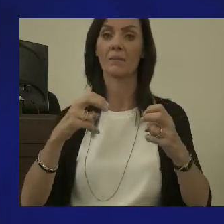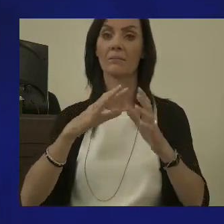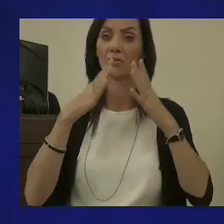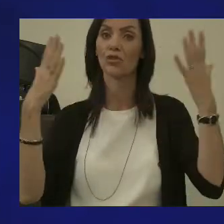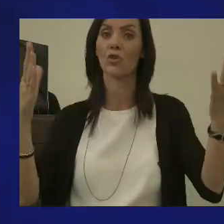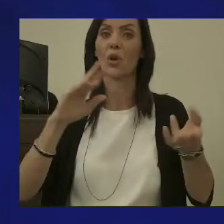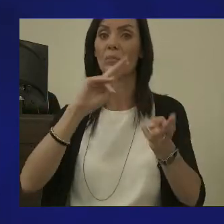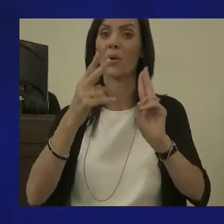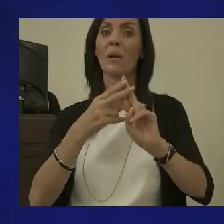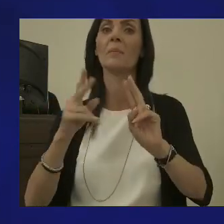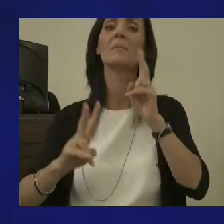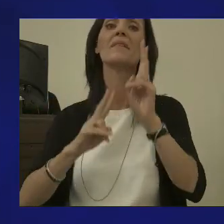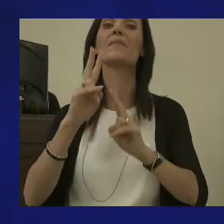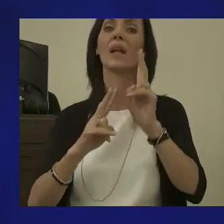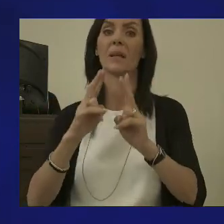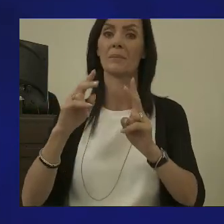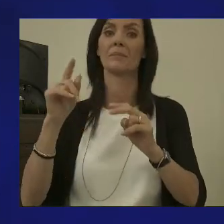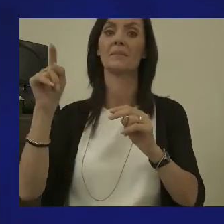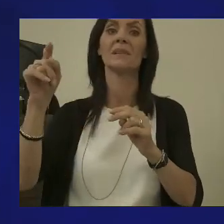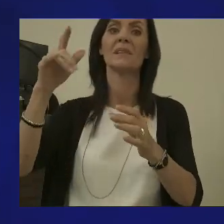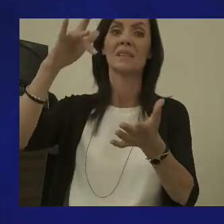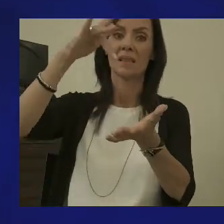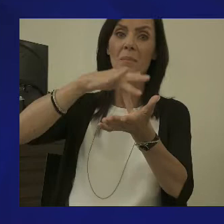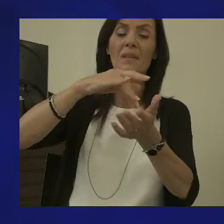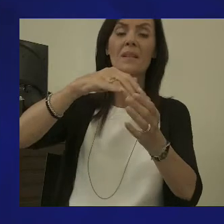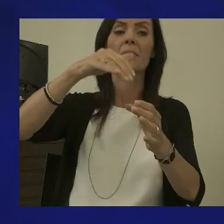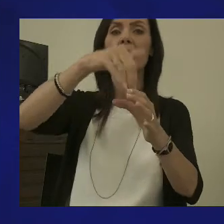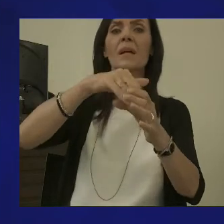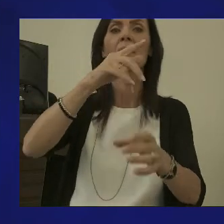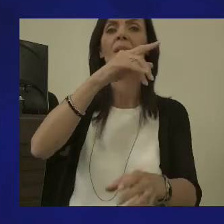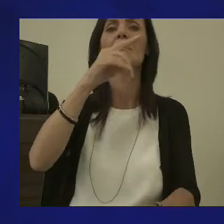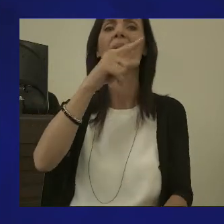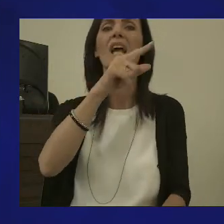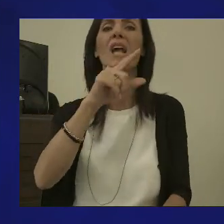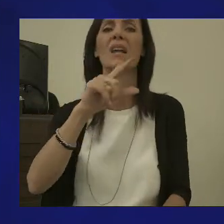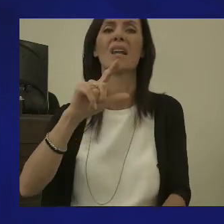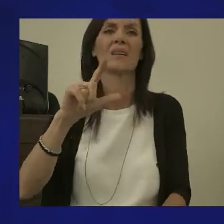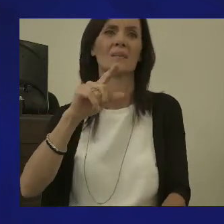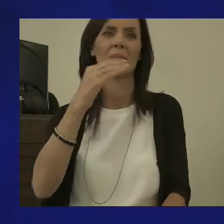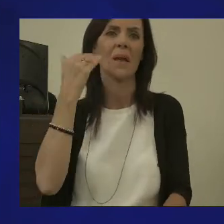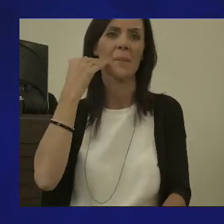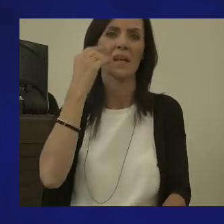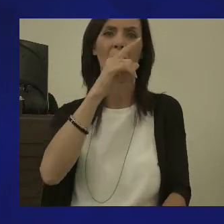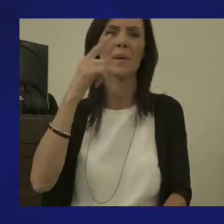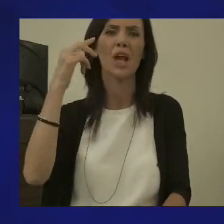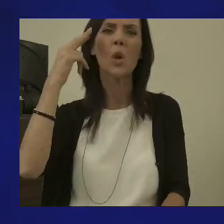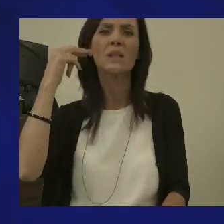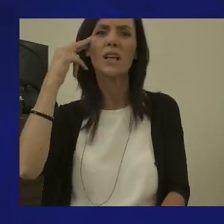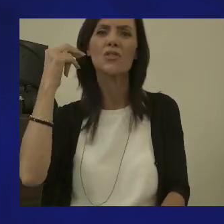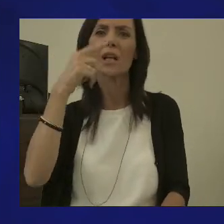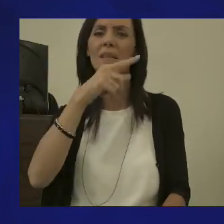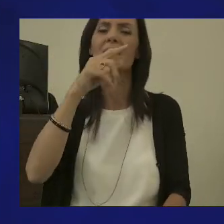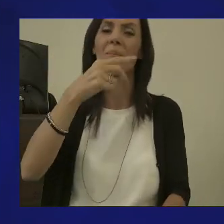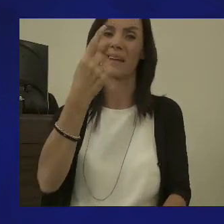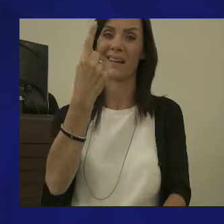בעולם מפעלים כאלה נמצאים בלב הערים. למשל בלוס אנג'לס, בלב העיר, ברחוב בריאה, שזה